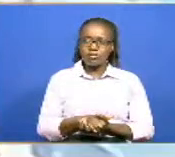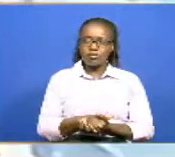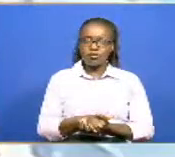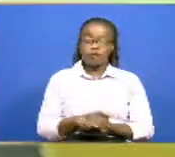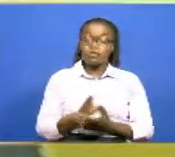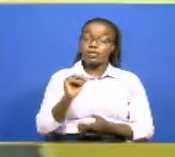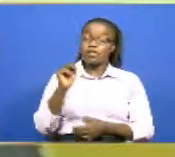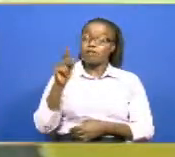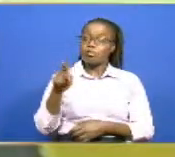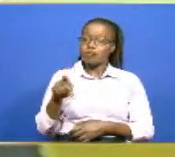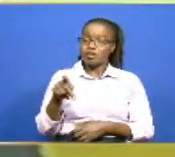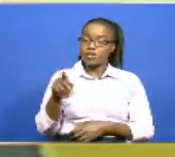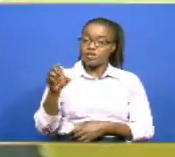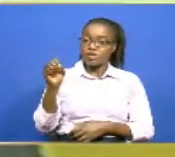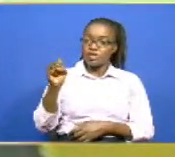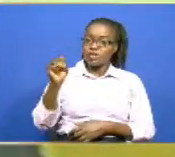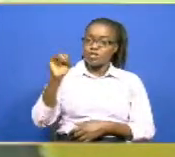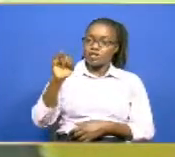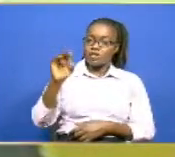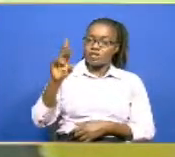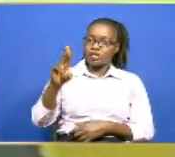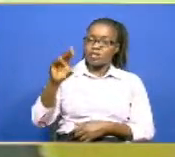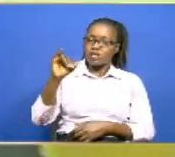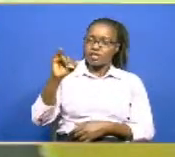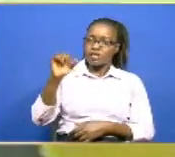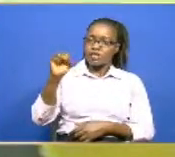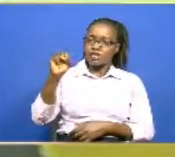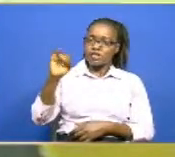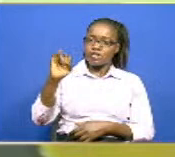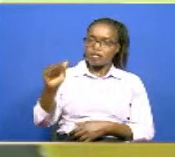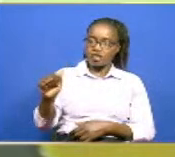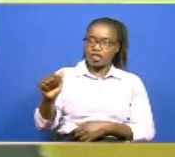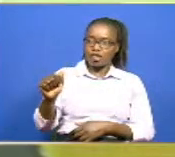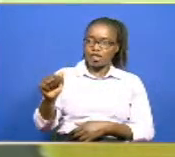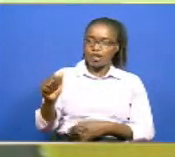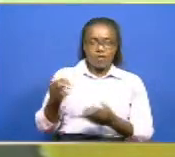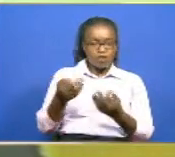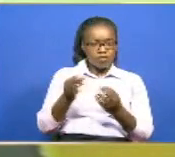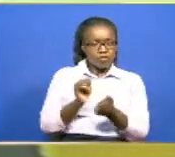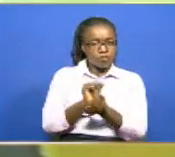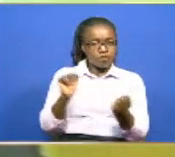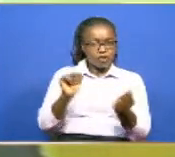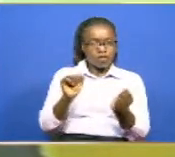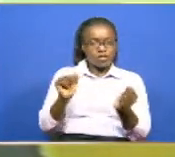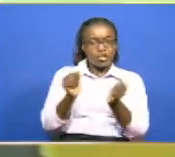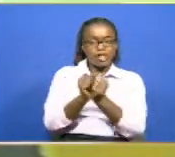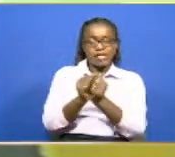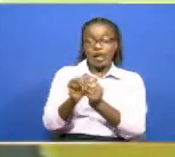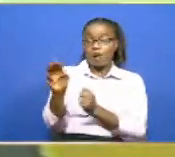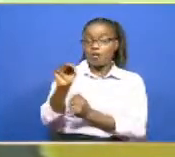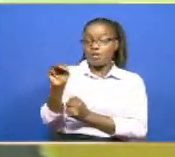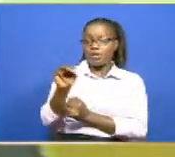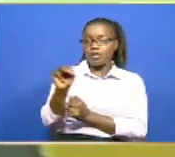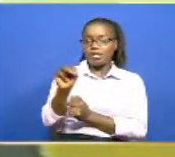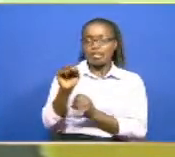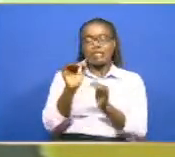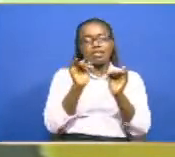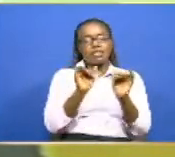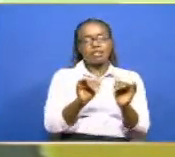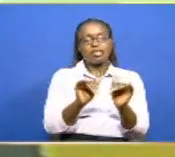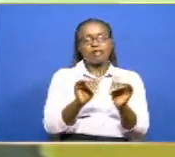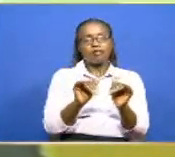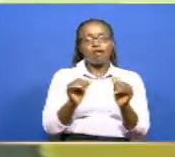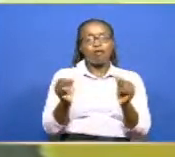Mbunge wa Sirisi ya John Waluke ameachiliwa kwa dhamana ya shilingi milioni 10. Waluke ambaye amekuwa korokoroni kwa kipindi